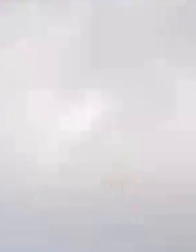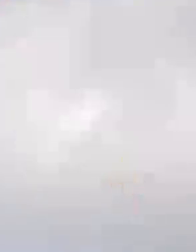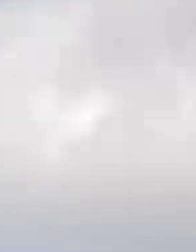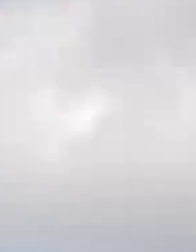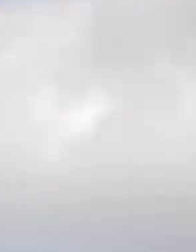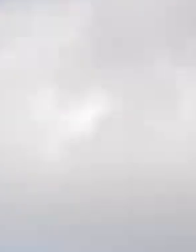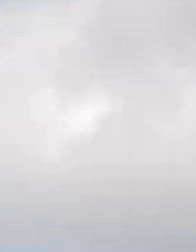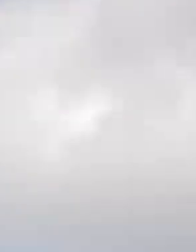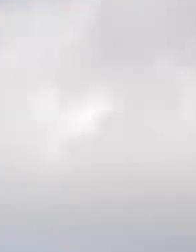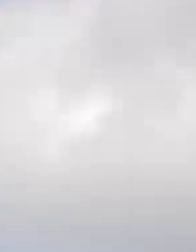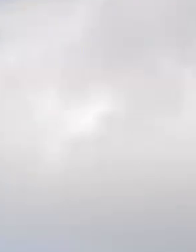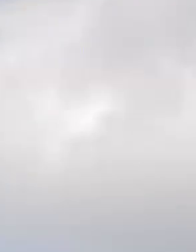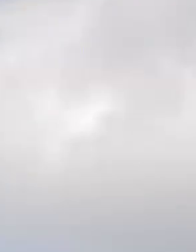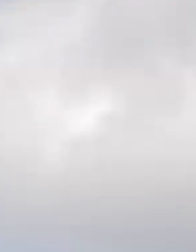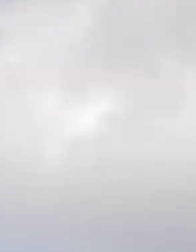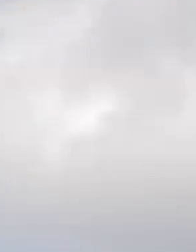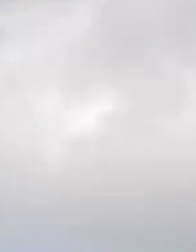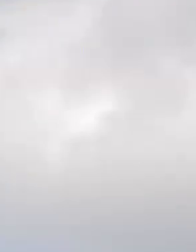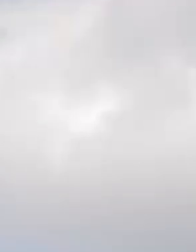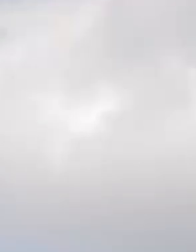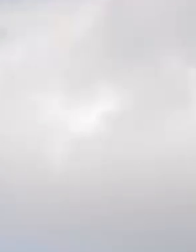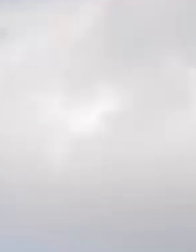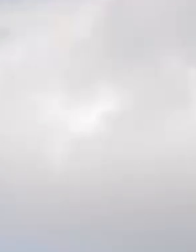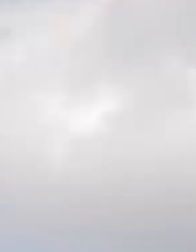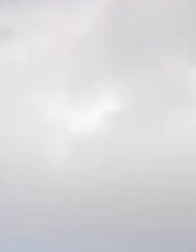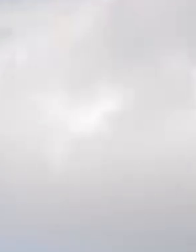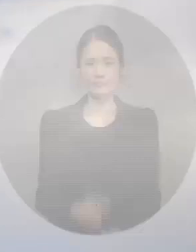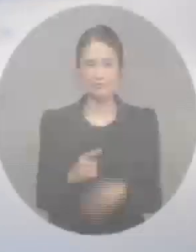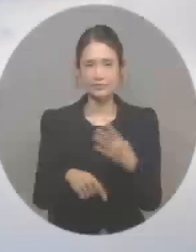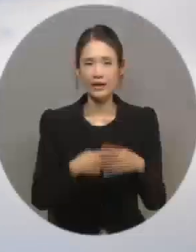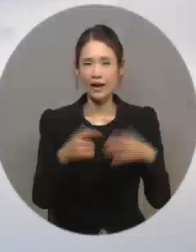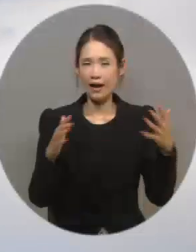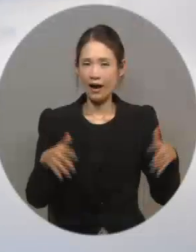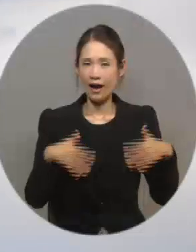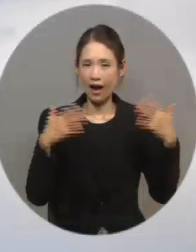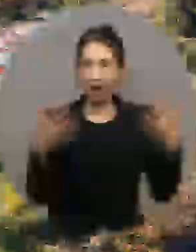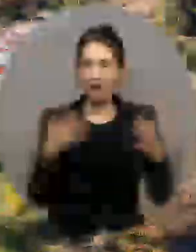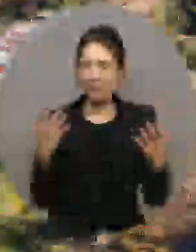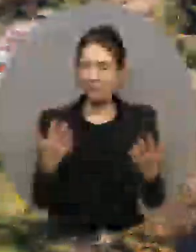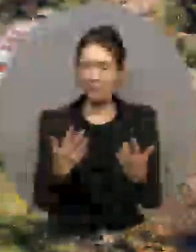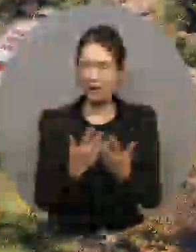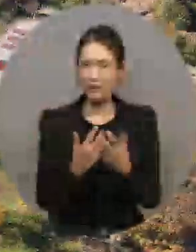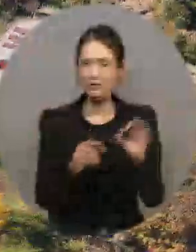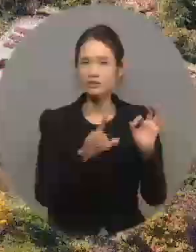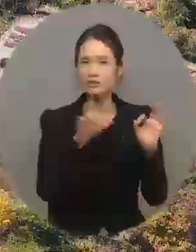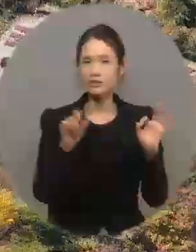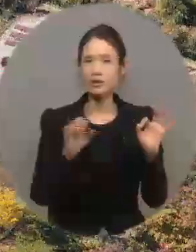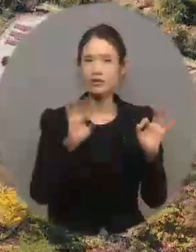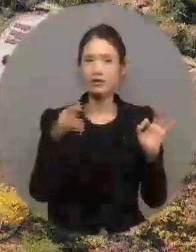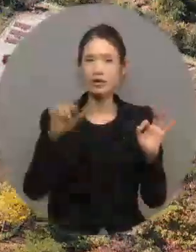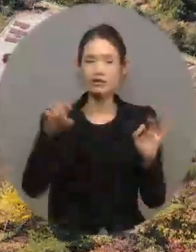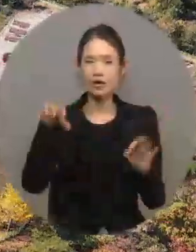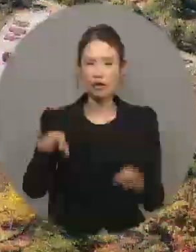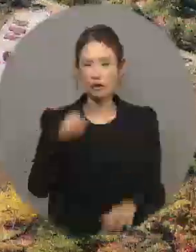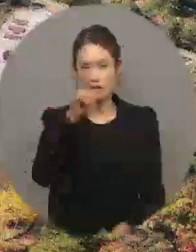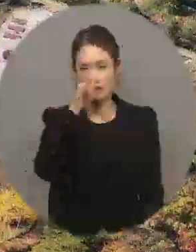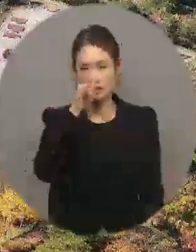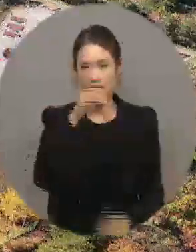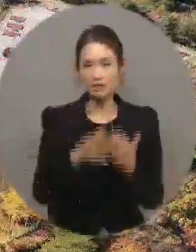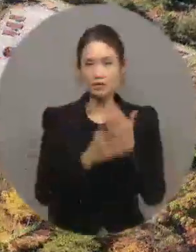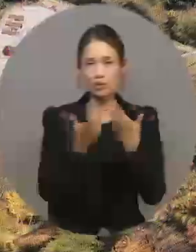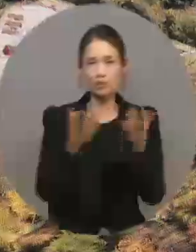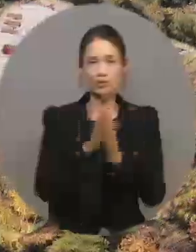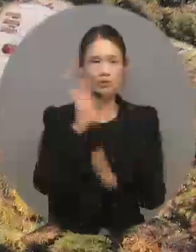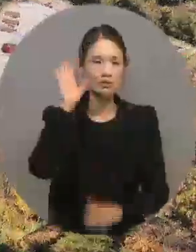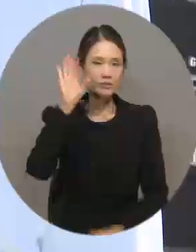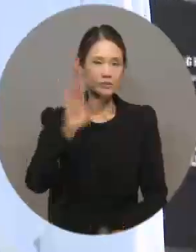가을이 무르익는 10월, 연천에 위치한 통일부 국립통일교육원